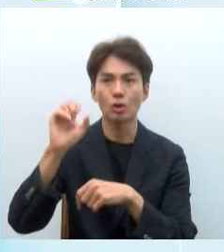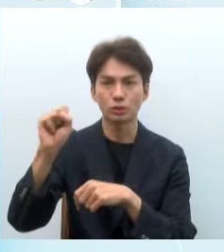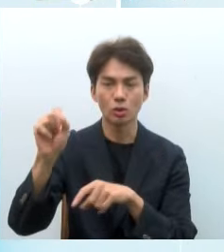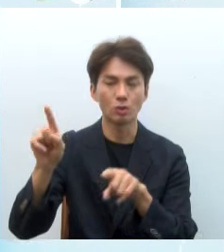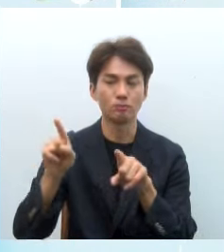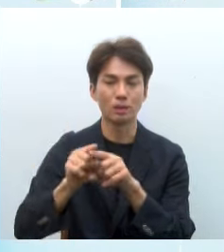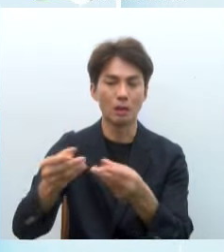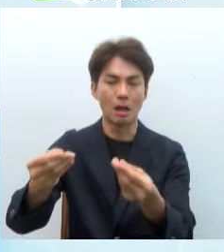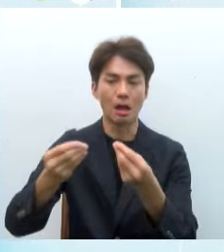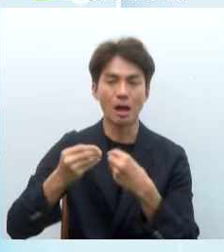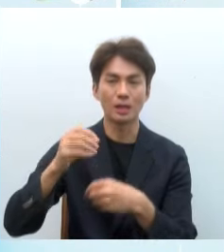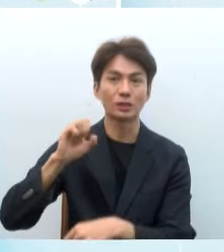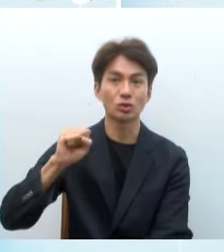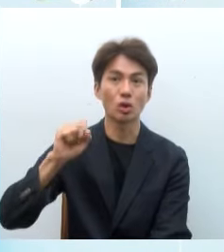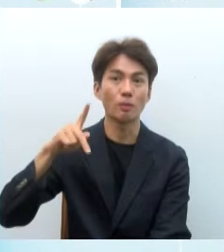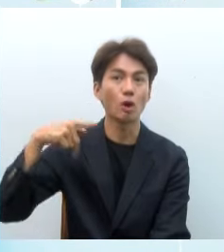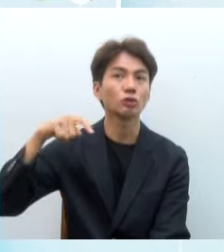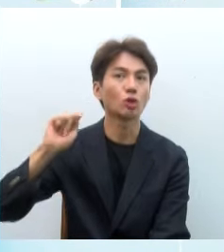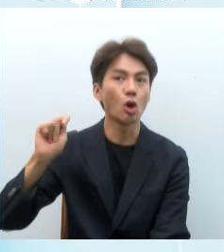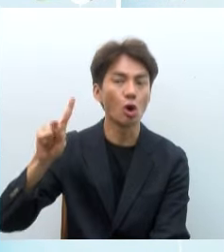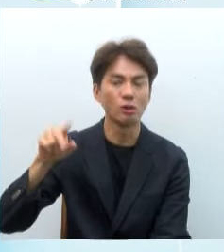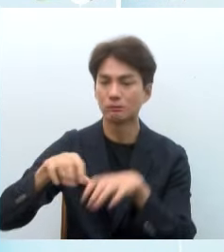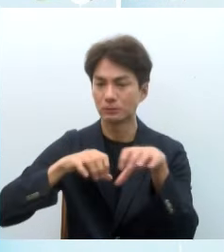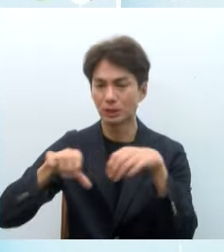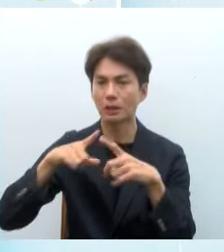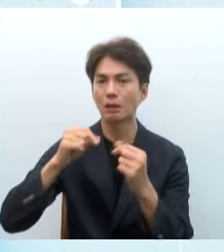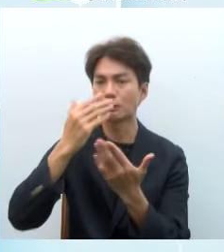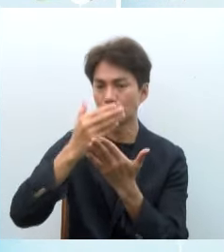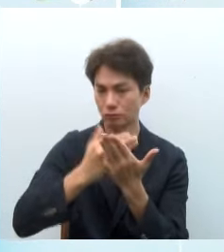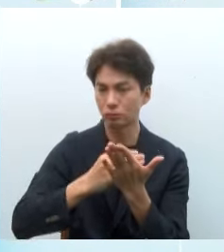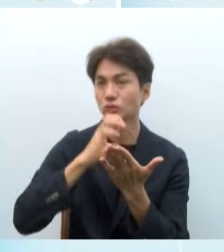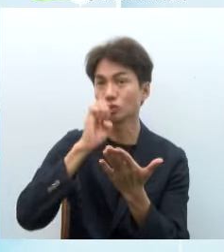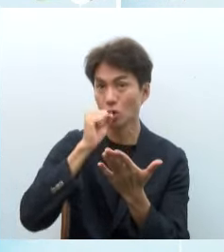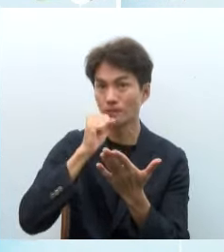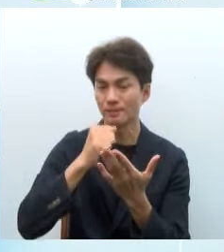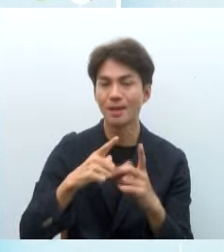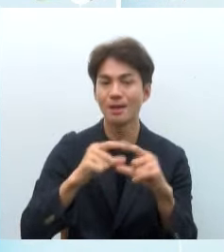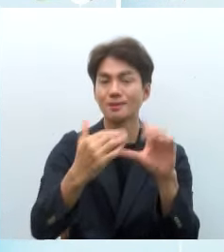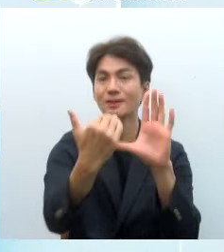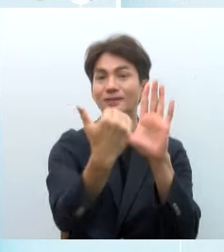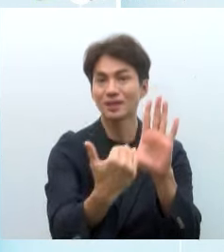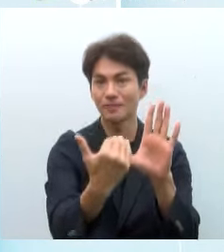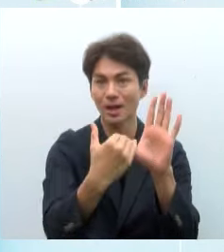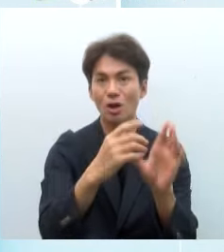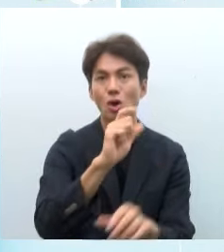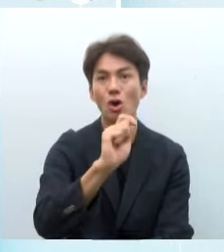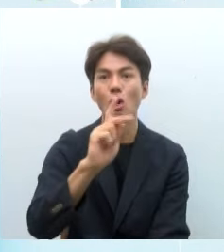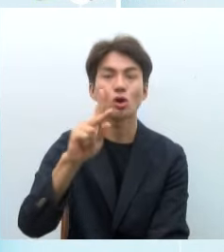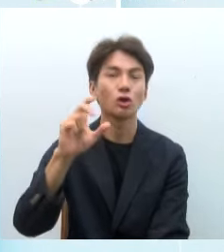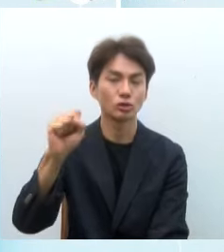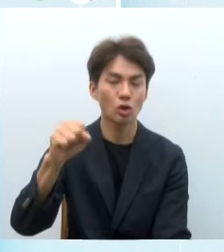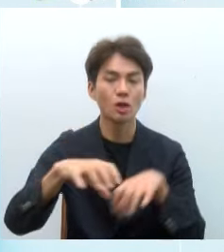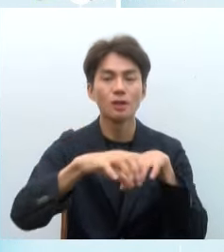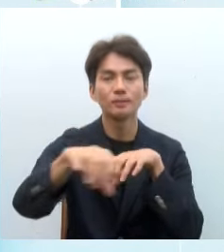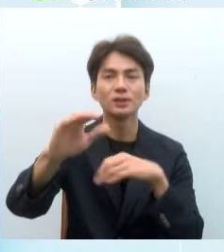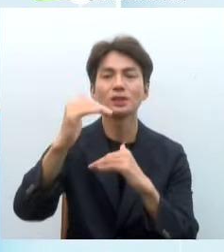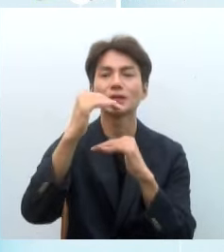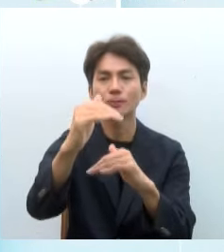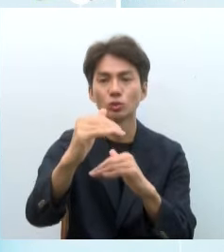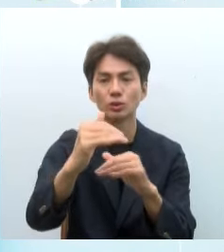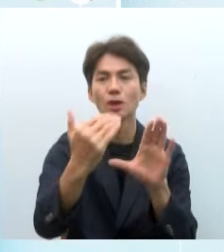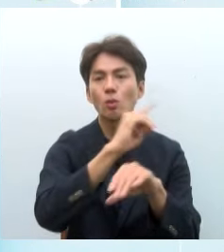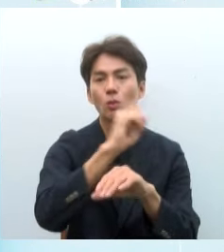เนี่ยเป็นผู้บริหารจัดการข้อสอบนะครับส่วนการรับสมัครนั้นก็เป็นที่อกสเขตพื้นที่กำหนดนะครับแล้ว